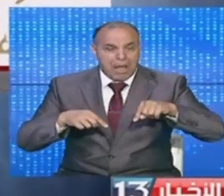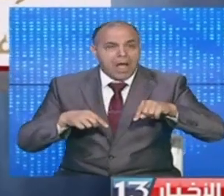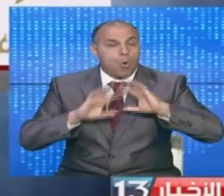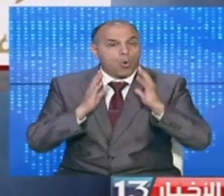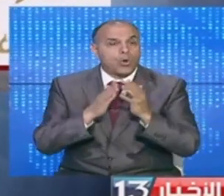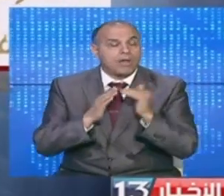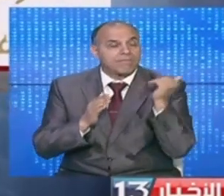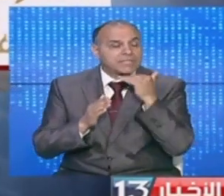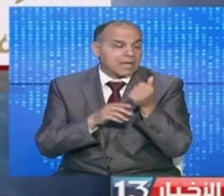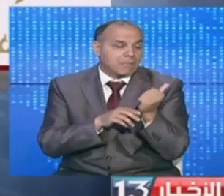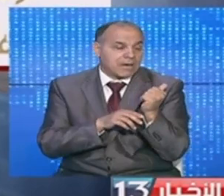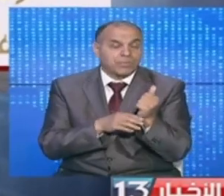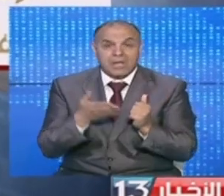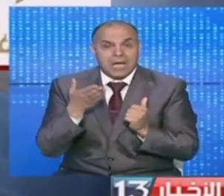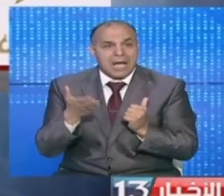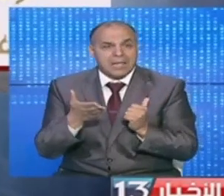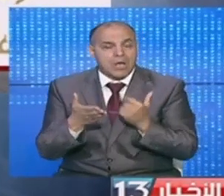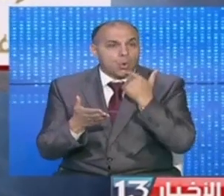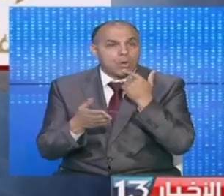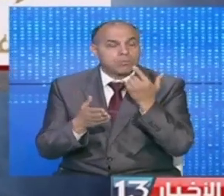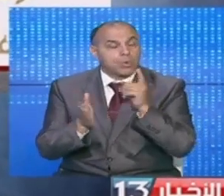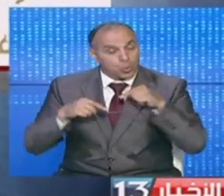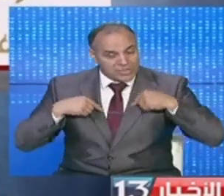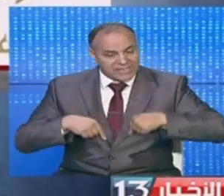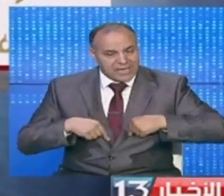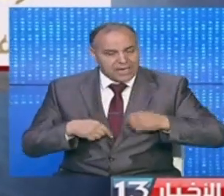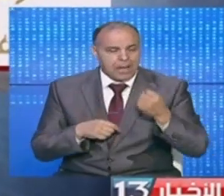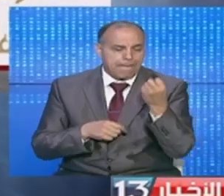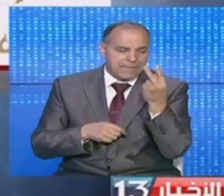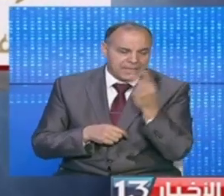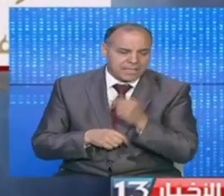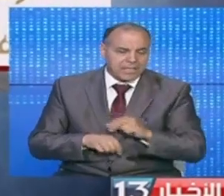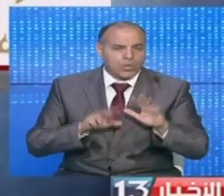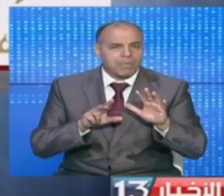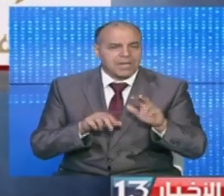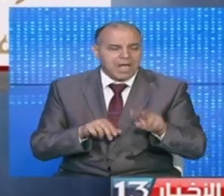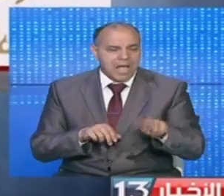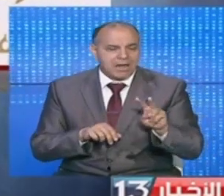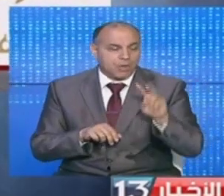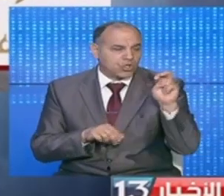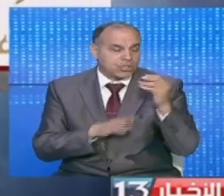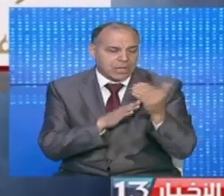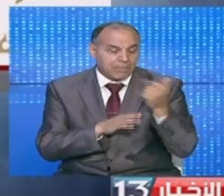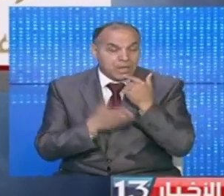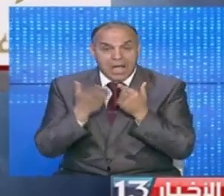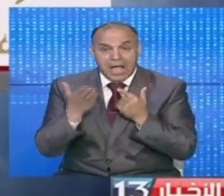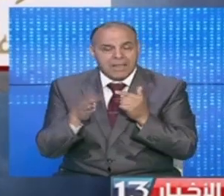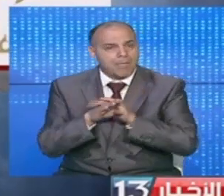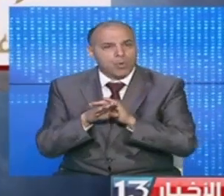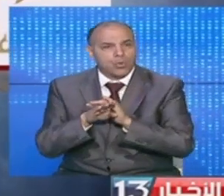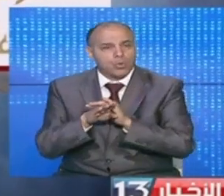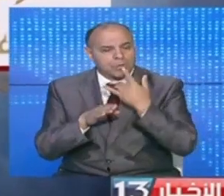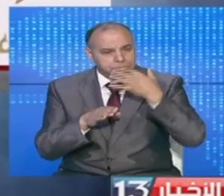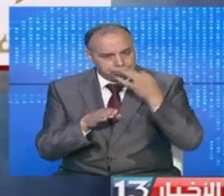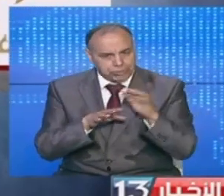عامة طارئة مساء أمس إلى أن الأمر الحكومي عدد 208 لسنة 2020 والمتعلق